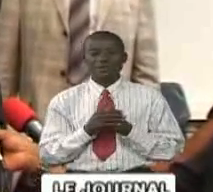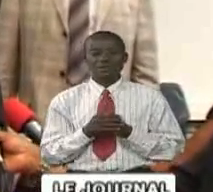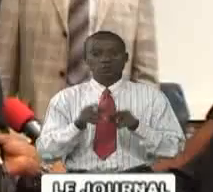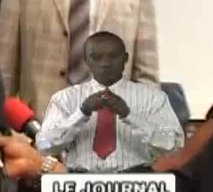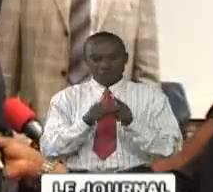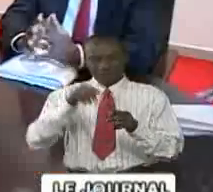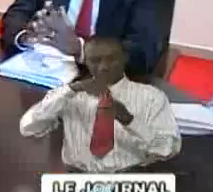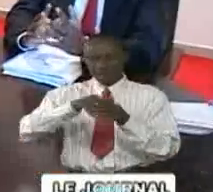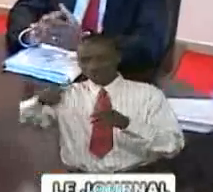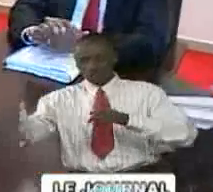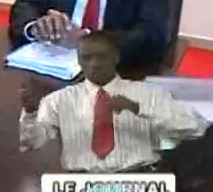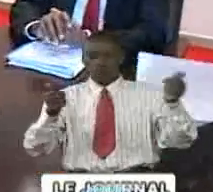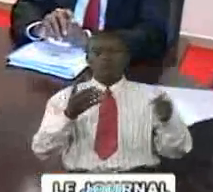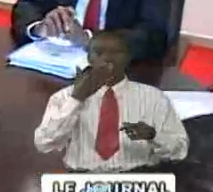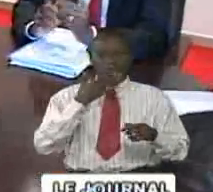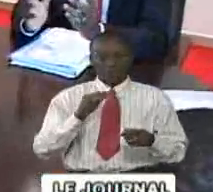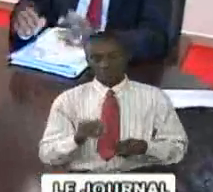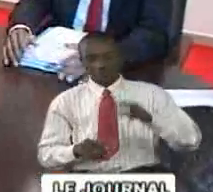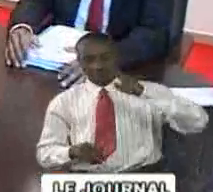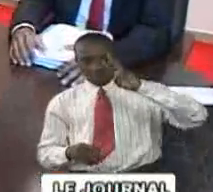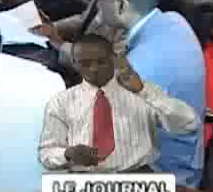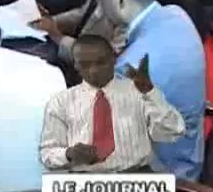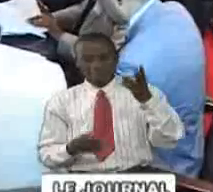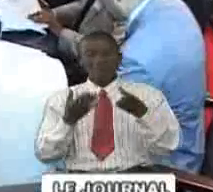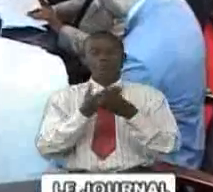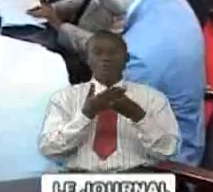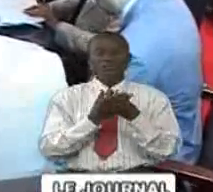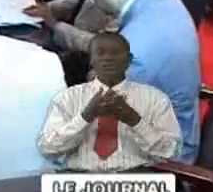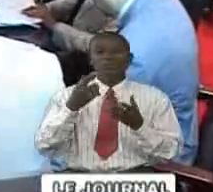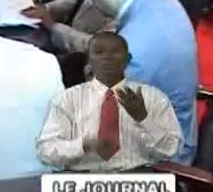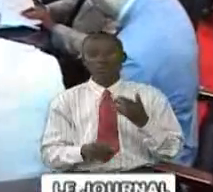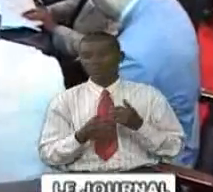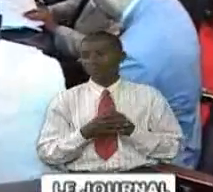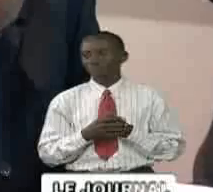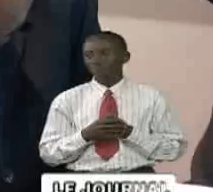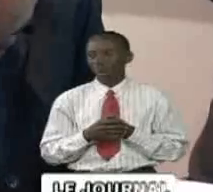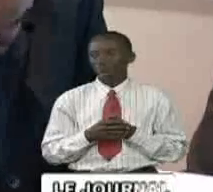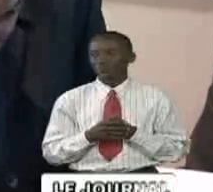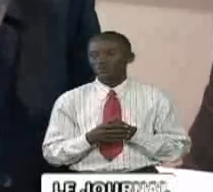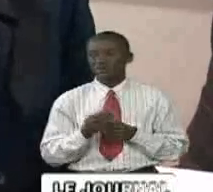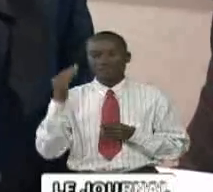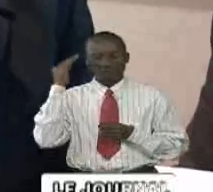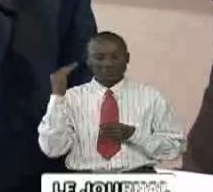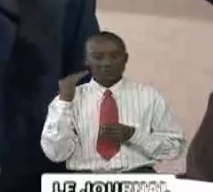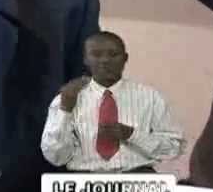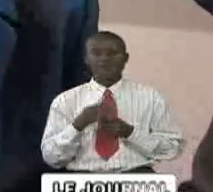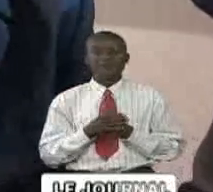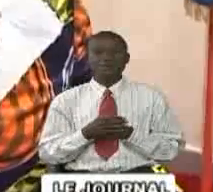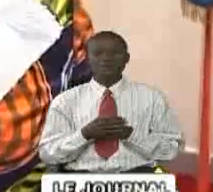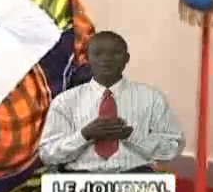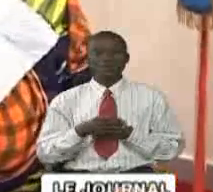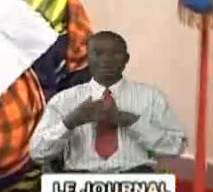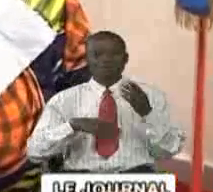territoire national. Le troisième dossier présenté l'a été par le ministre des Affaires